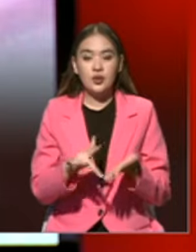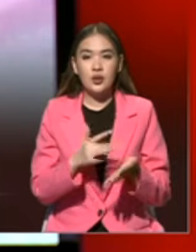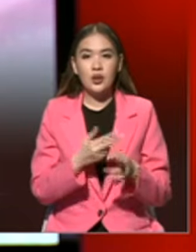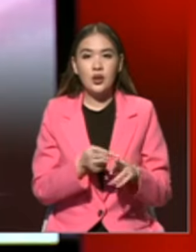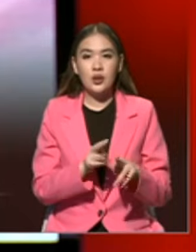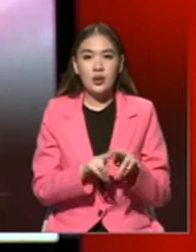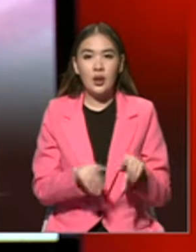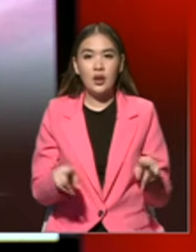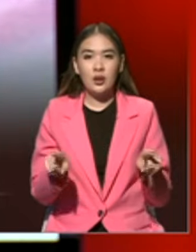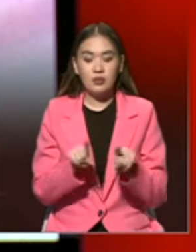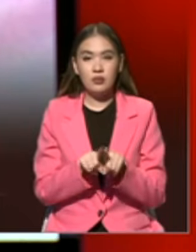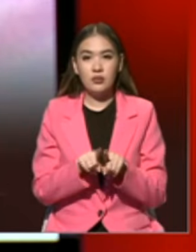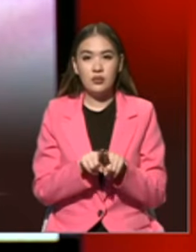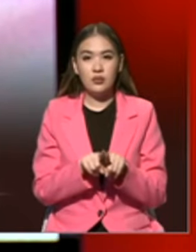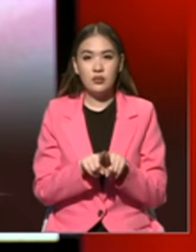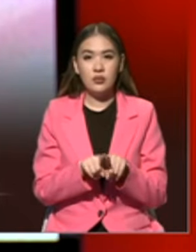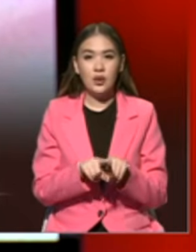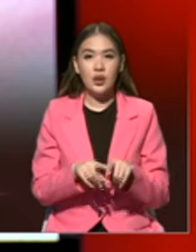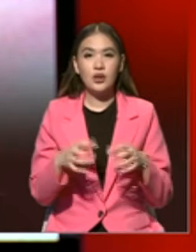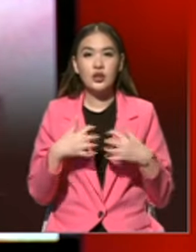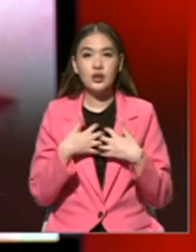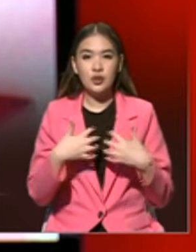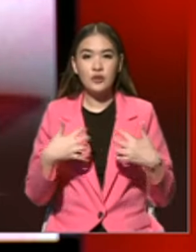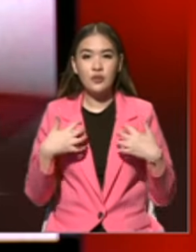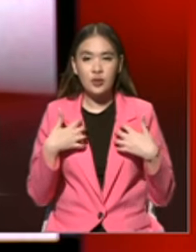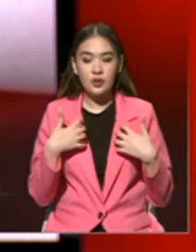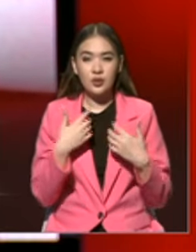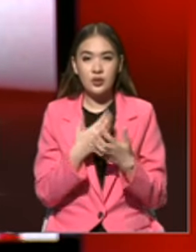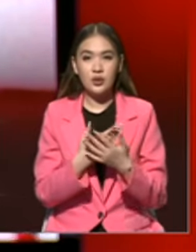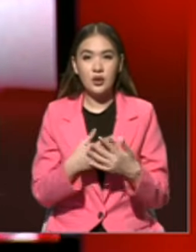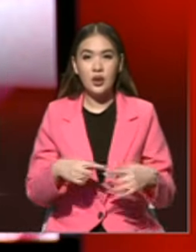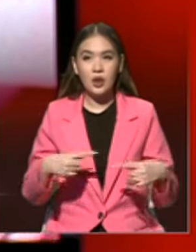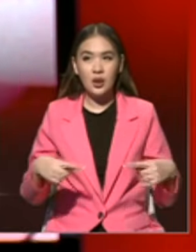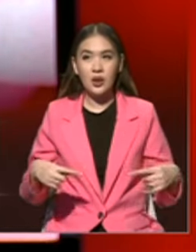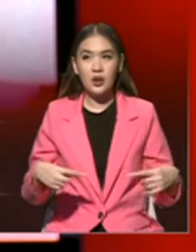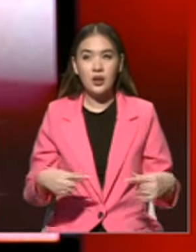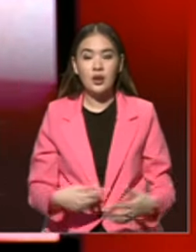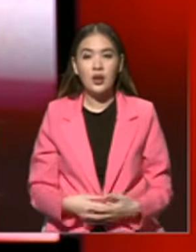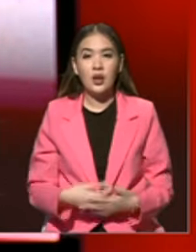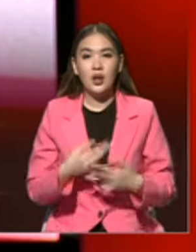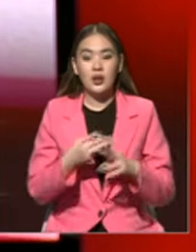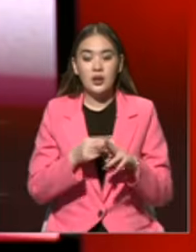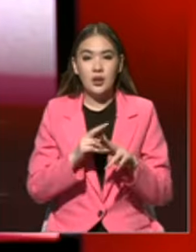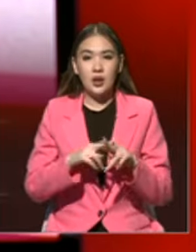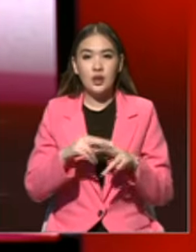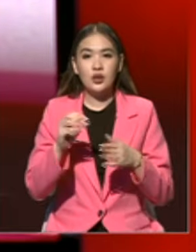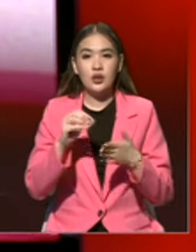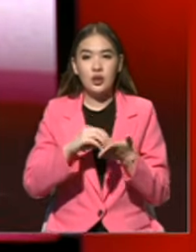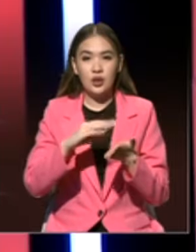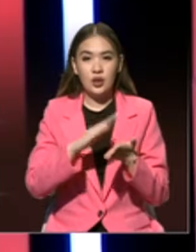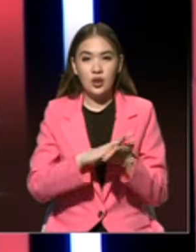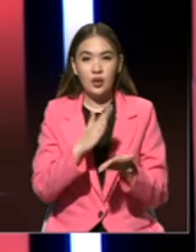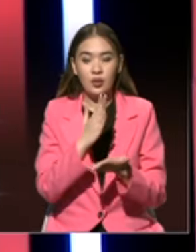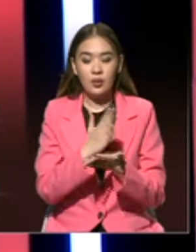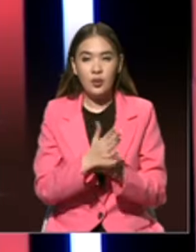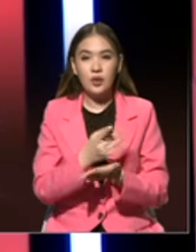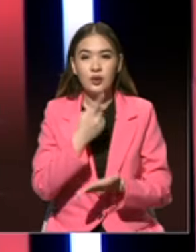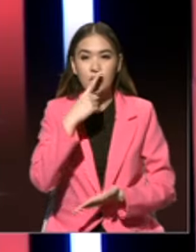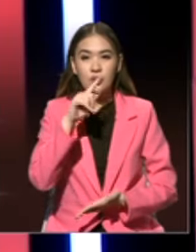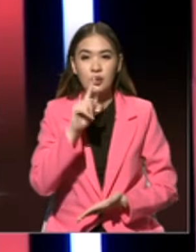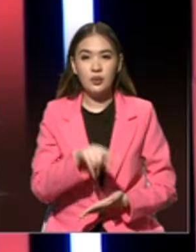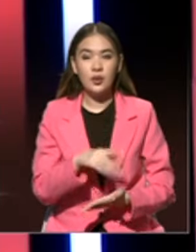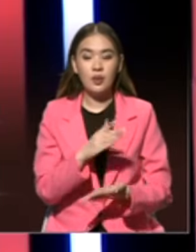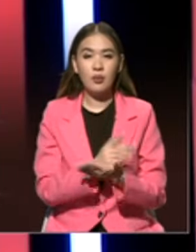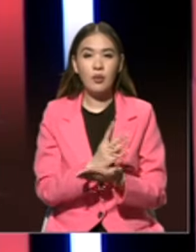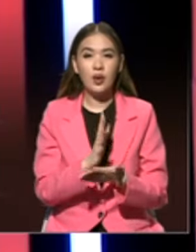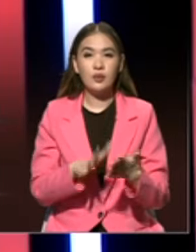жаңағы мал бар, оның жаңағы тіркеуі бар, ИСЖ-да бар, жаңағы номері бар, ол бюджеттен